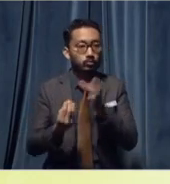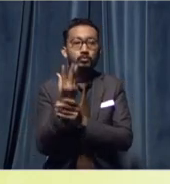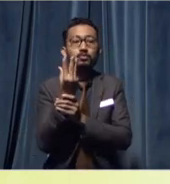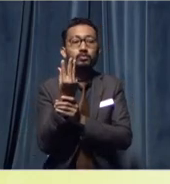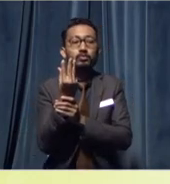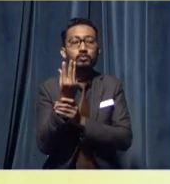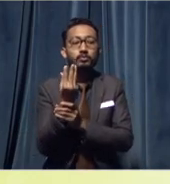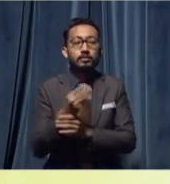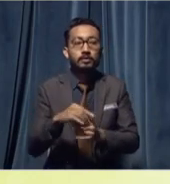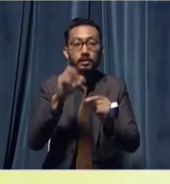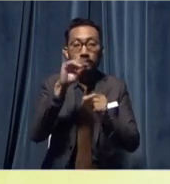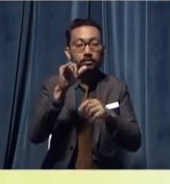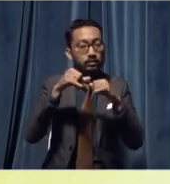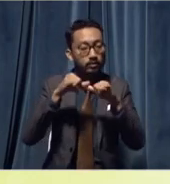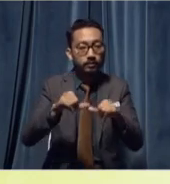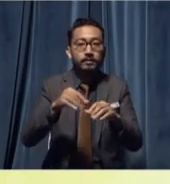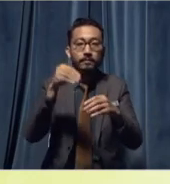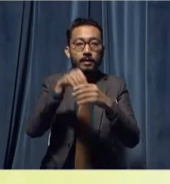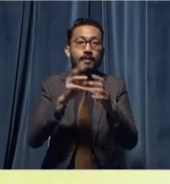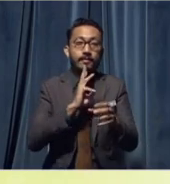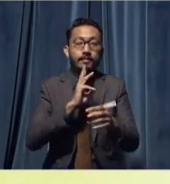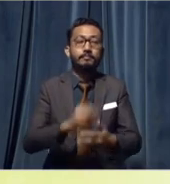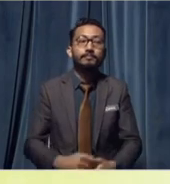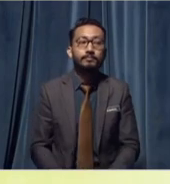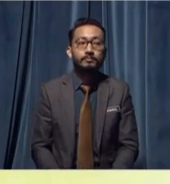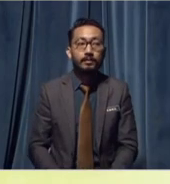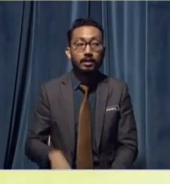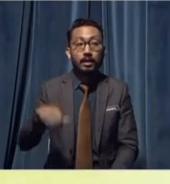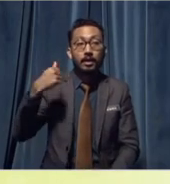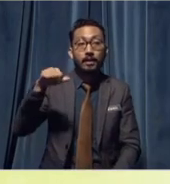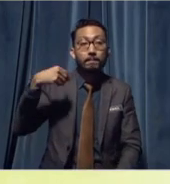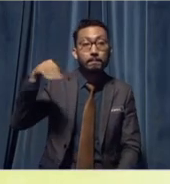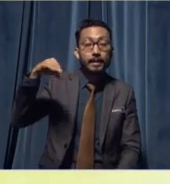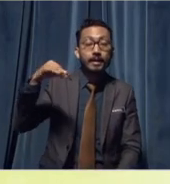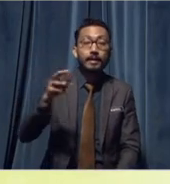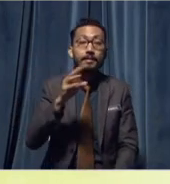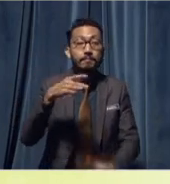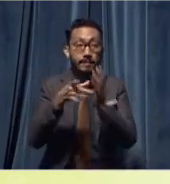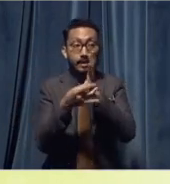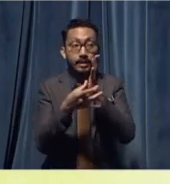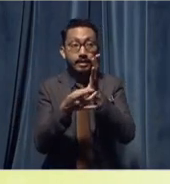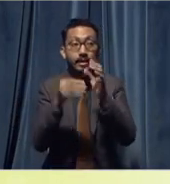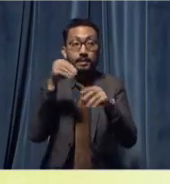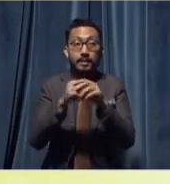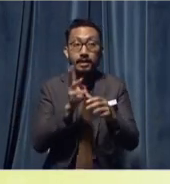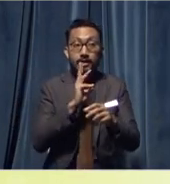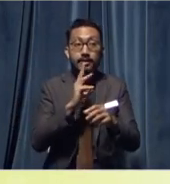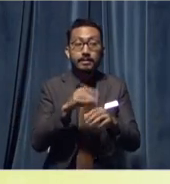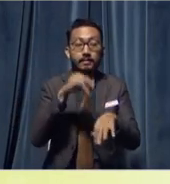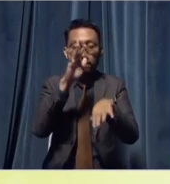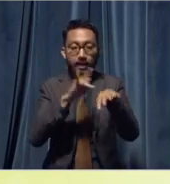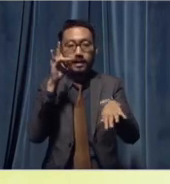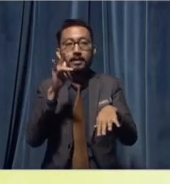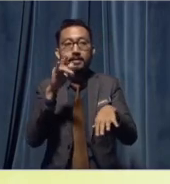kekal terampai di dalam air. Ampaian minyak dalam air dipanggil